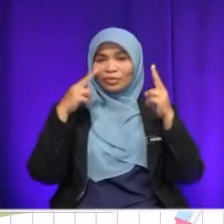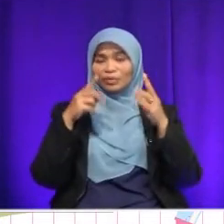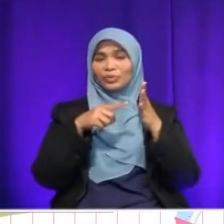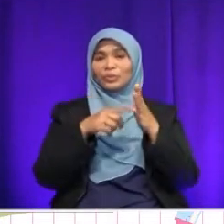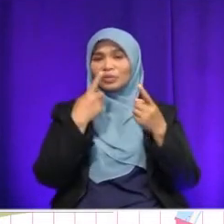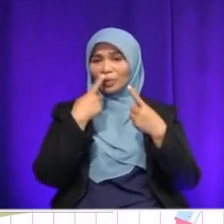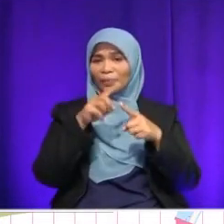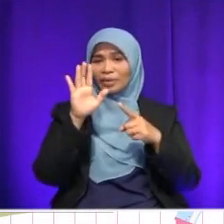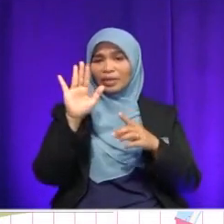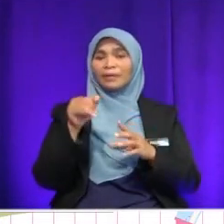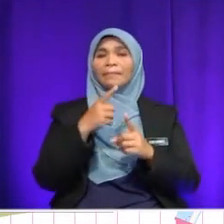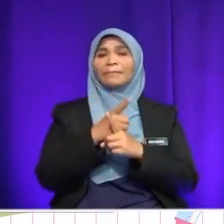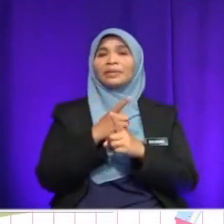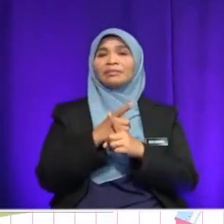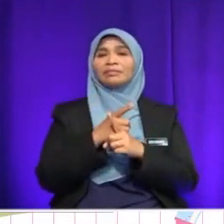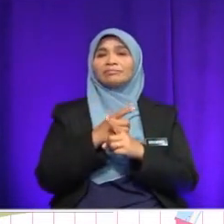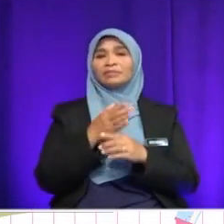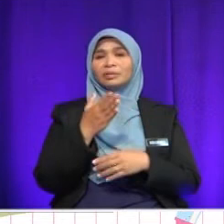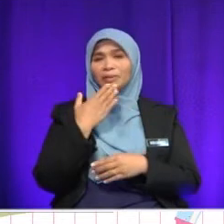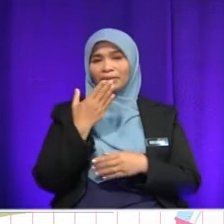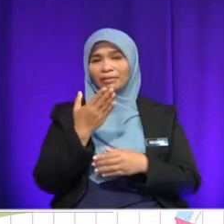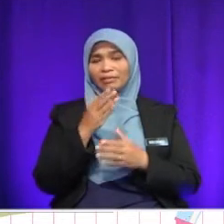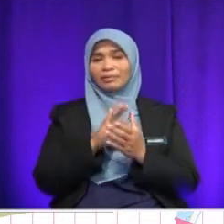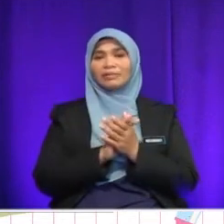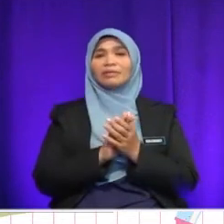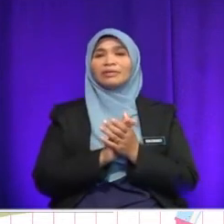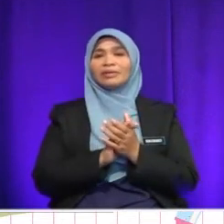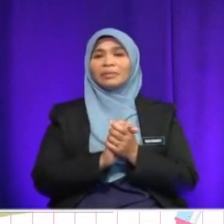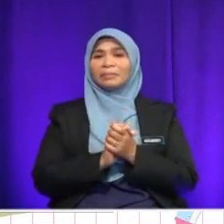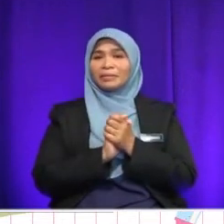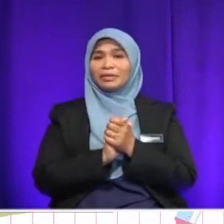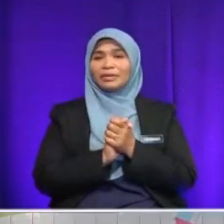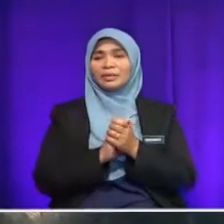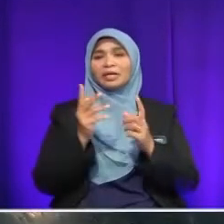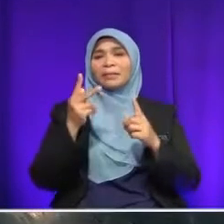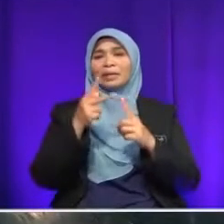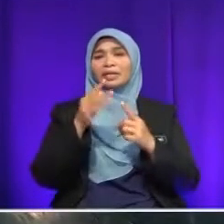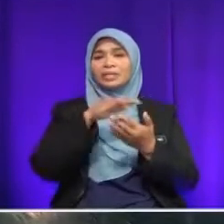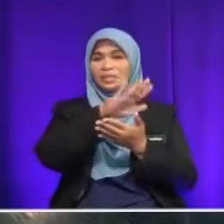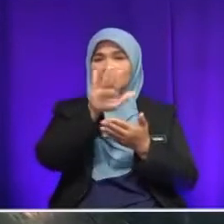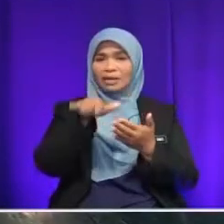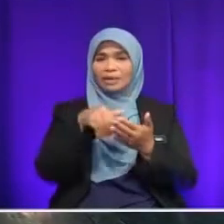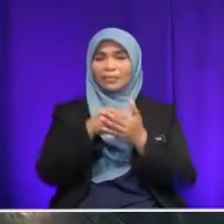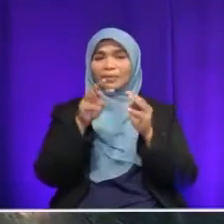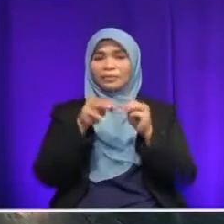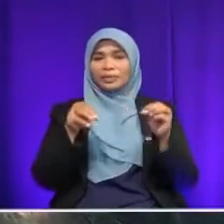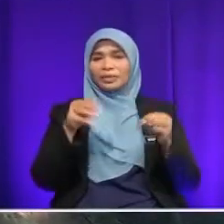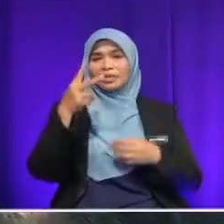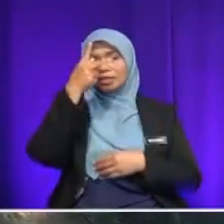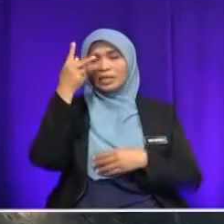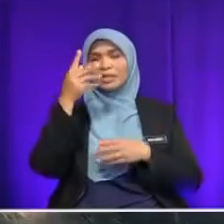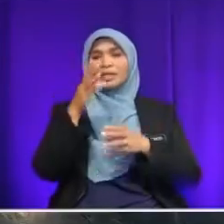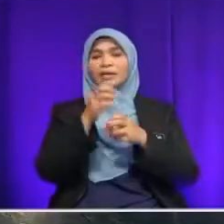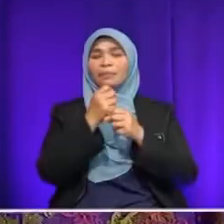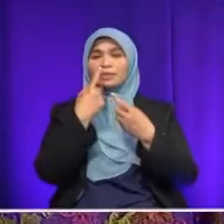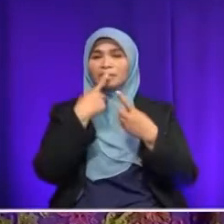Betul lah tu. Okey, boleh tepukkan kepada keempat-empat murid kita pada hari ini. Okey, la'iban walahwan, permainan dan